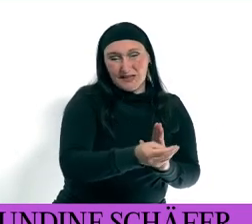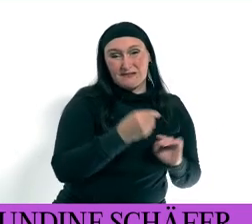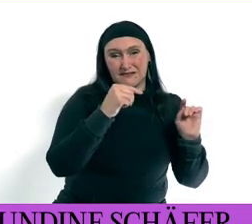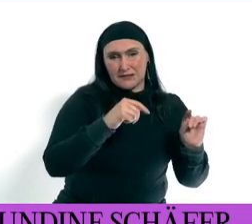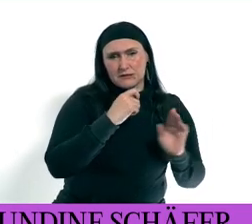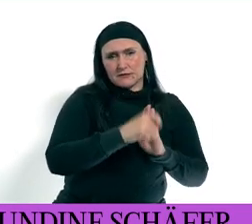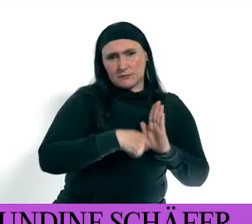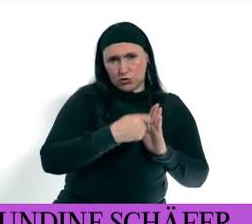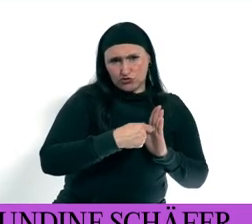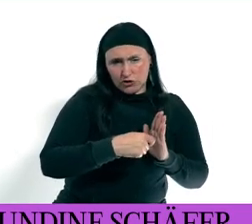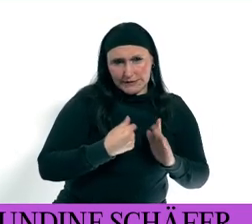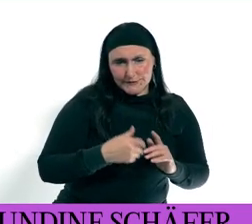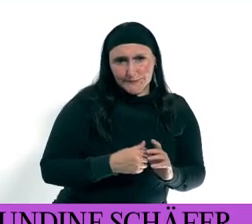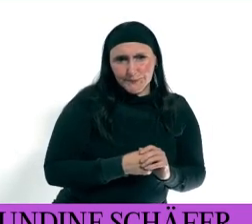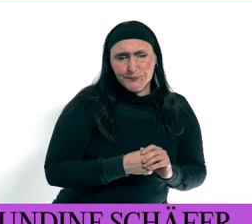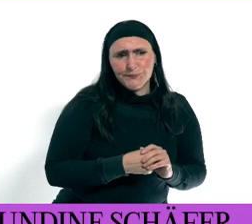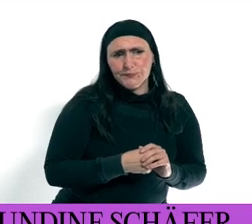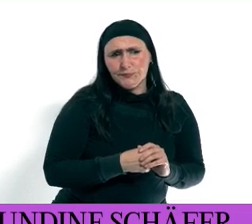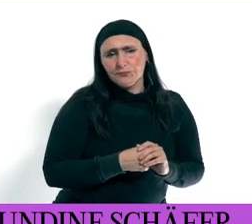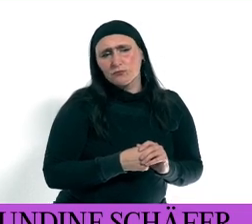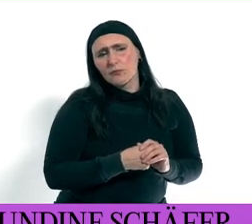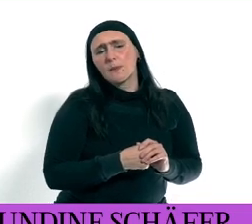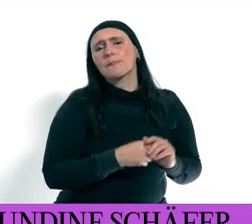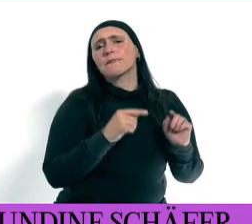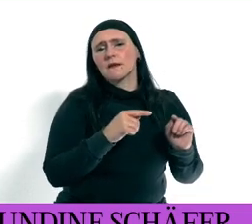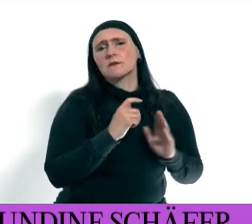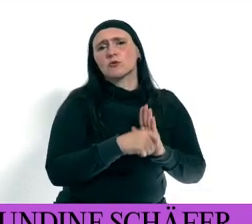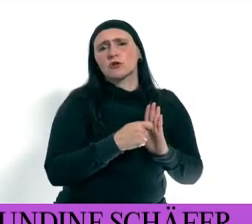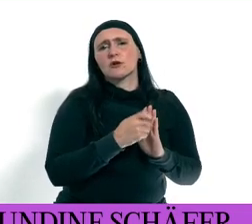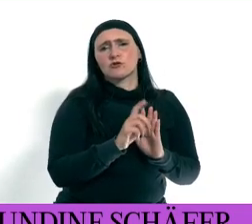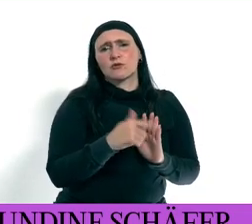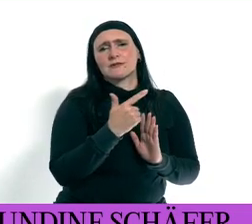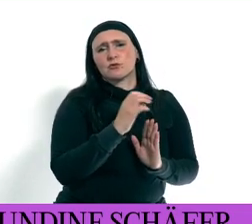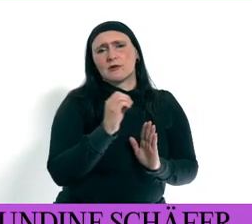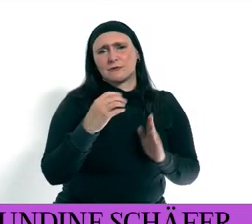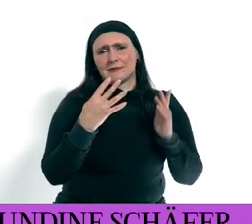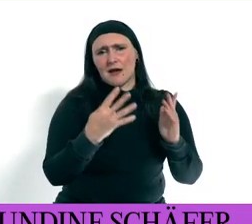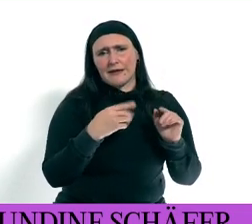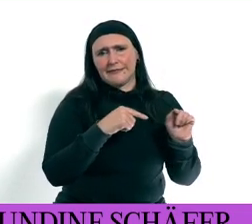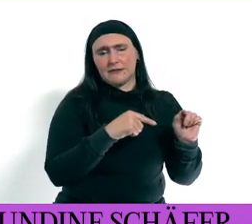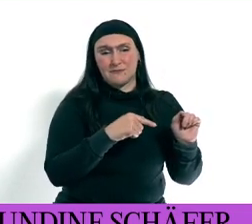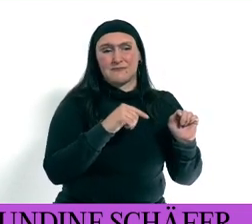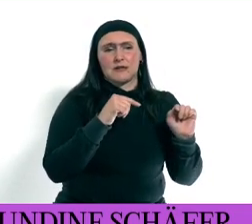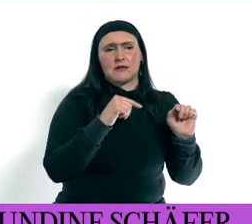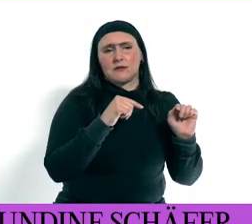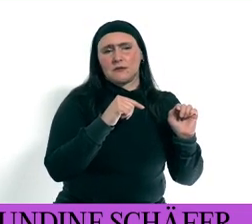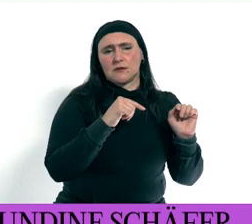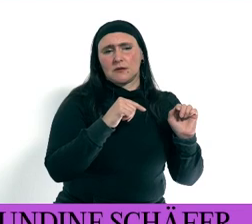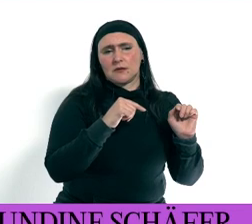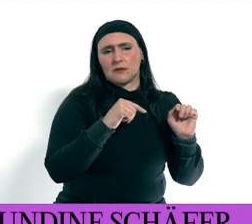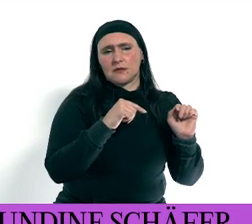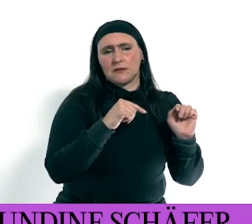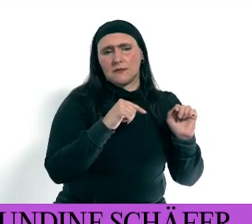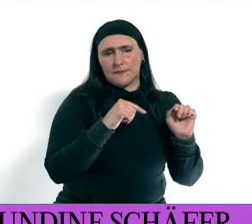been doing since 2009. Und hier haben wir ein Projekt, was wir 2009 bereits gestartet